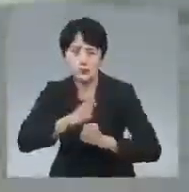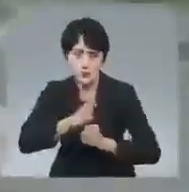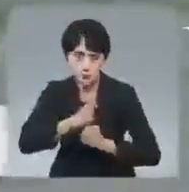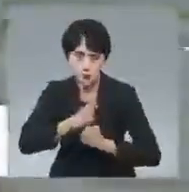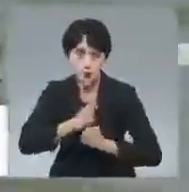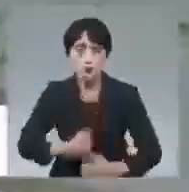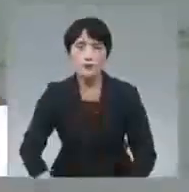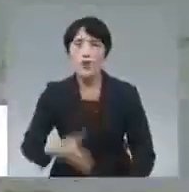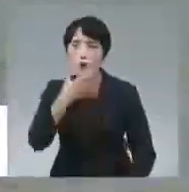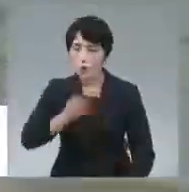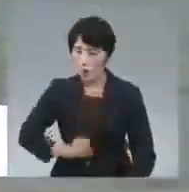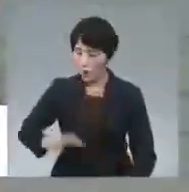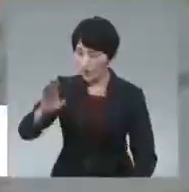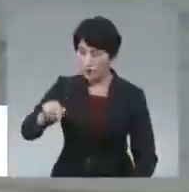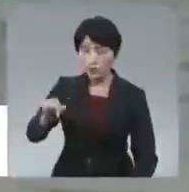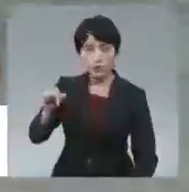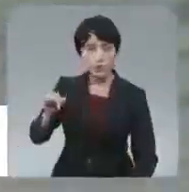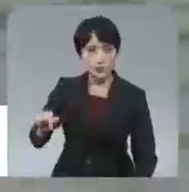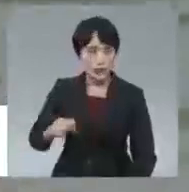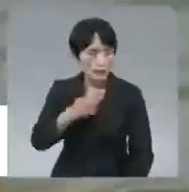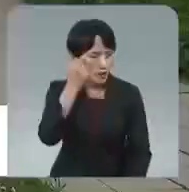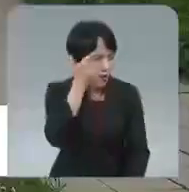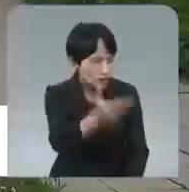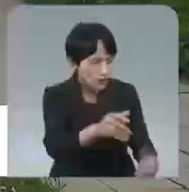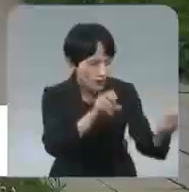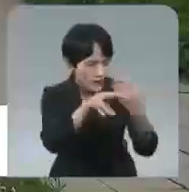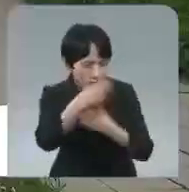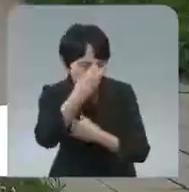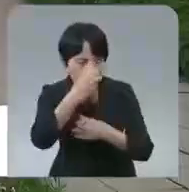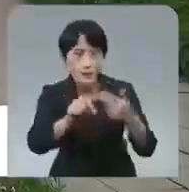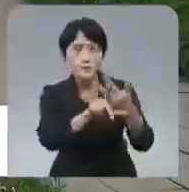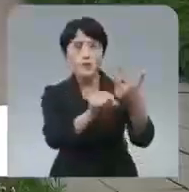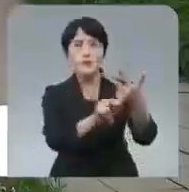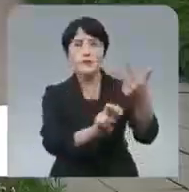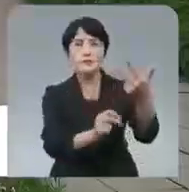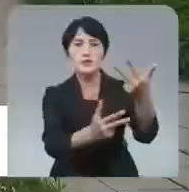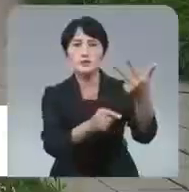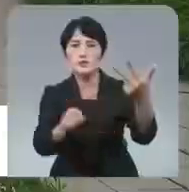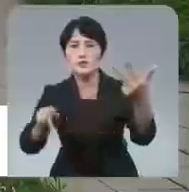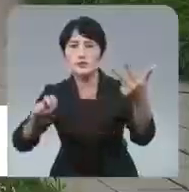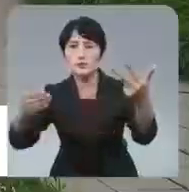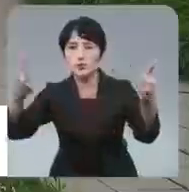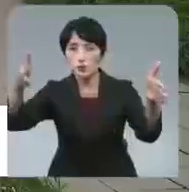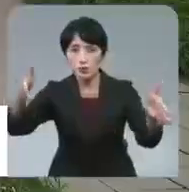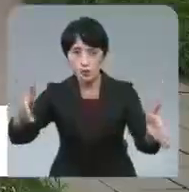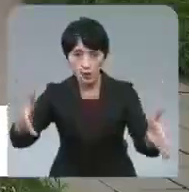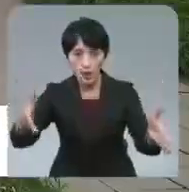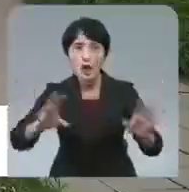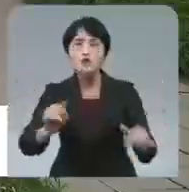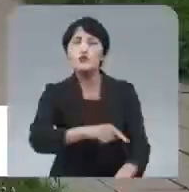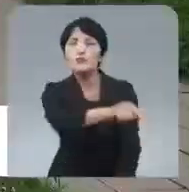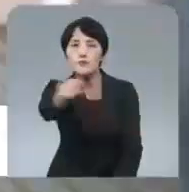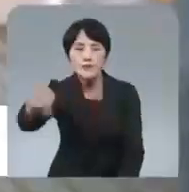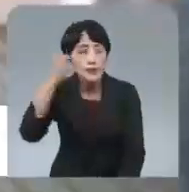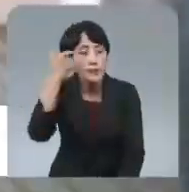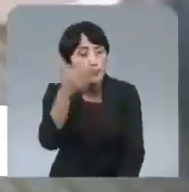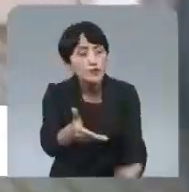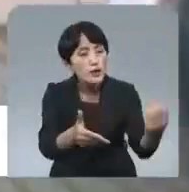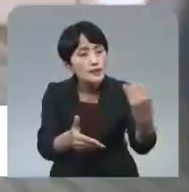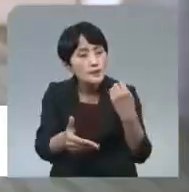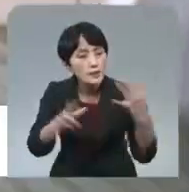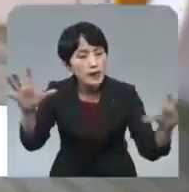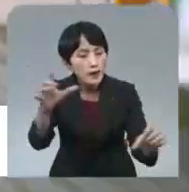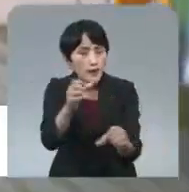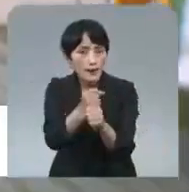cơ quan phòng giao tiếp tục kêu gọi người dân hạn chế di chuyển trong kỳ nghỉ hè nhấn mạnh tuần này là cơ hội cuối cùng để ngăn chặn dịch bệnh lây lan